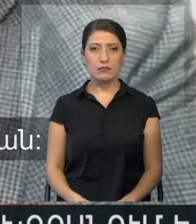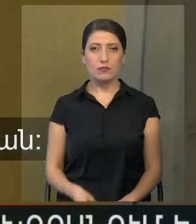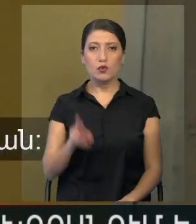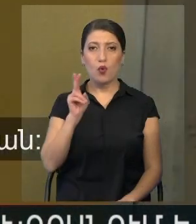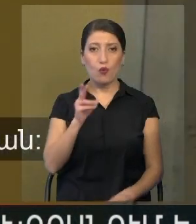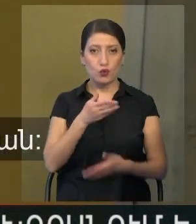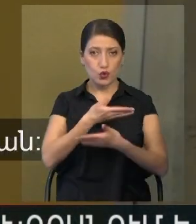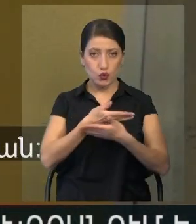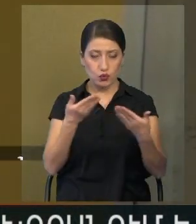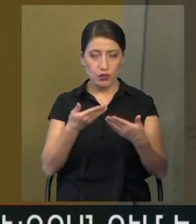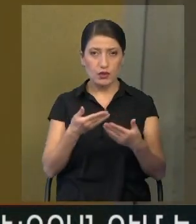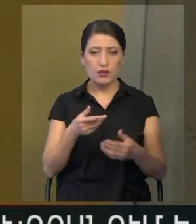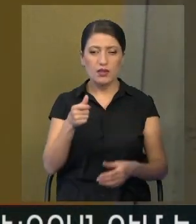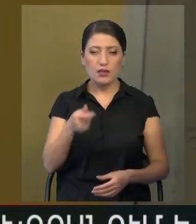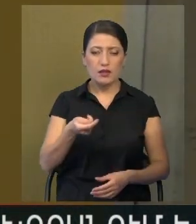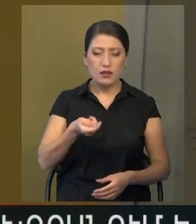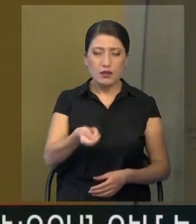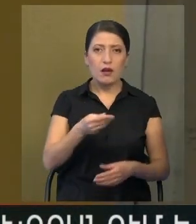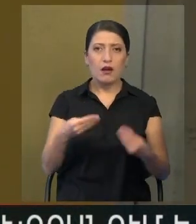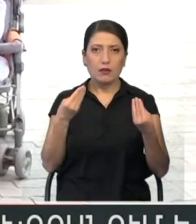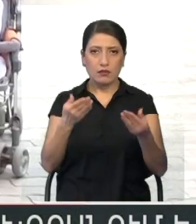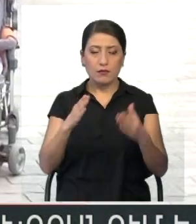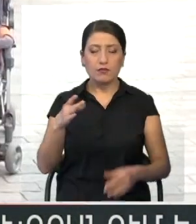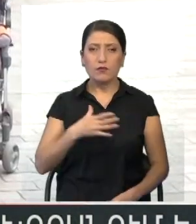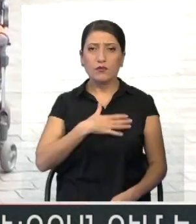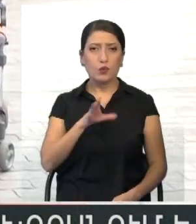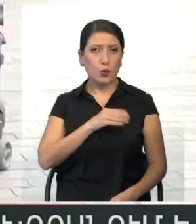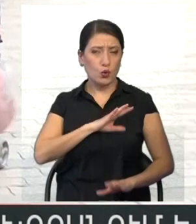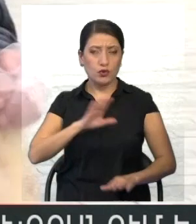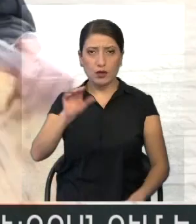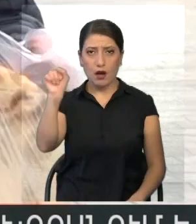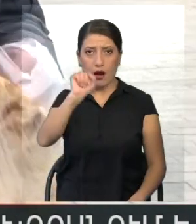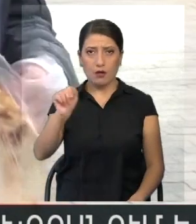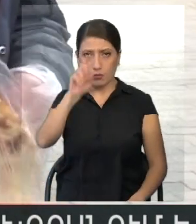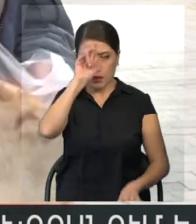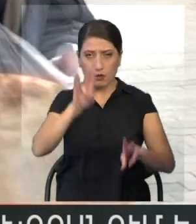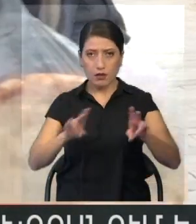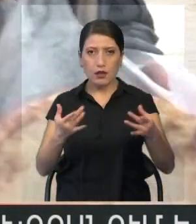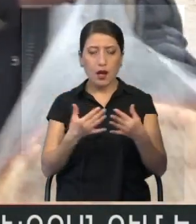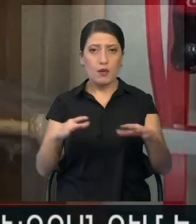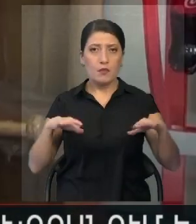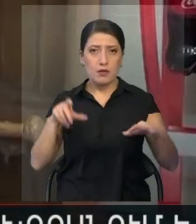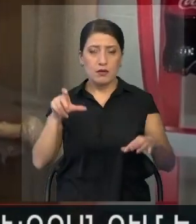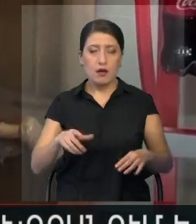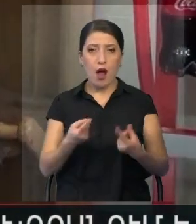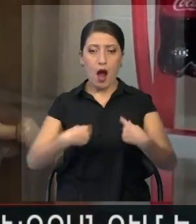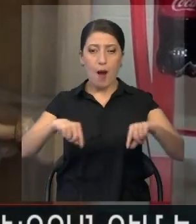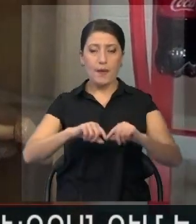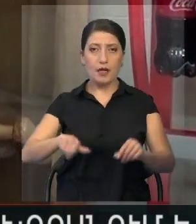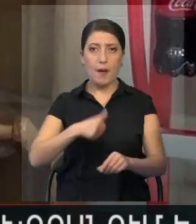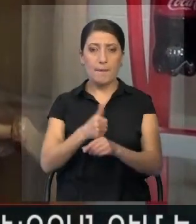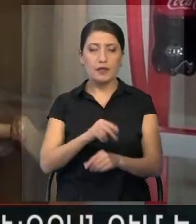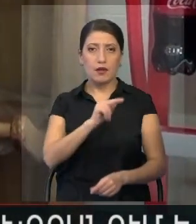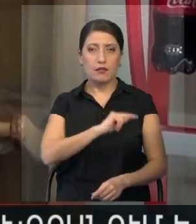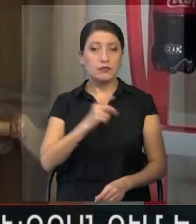ունեն տերմինալները կստանան։ Դժգոհ է Արցախի պետնախարարը որոշ տնտեսվարողների համայնքապետերի աշխատանքից։ Իրեն լուրեր են